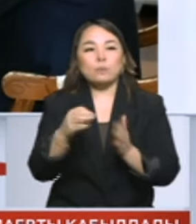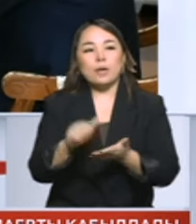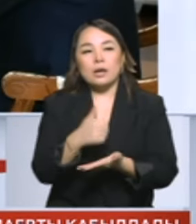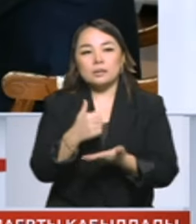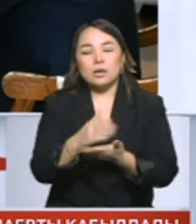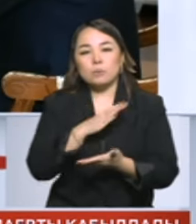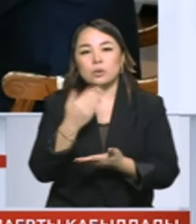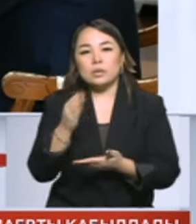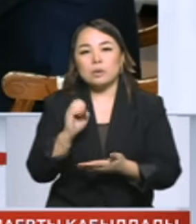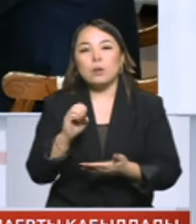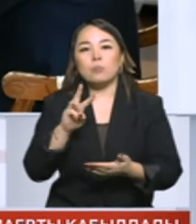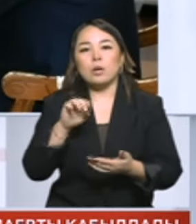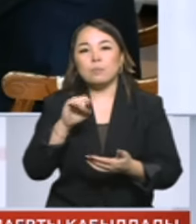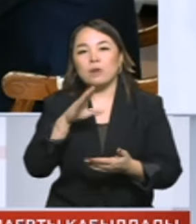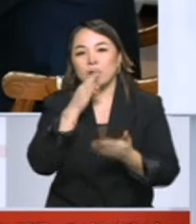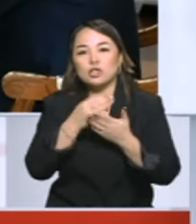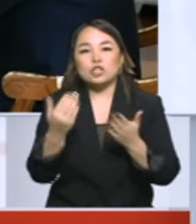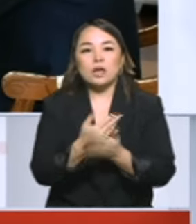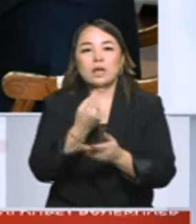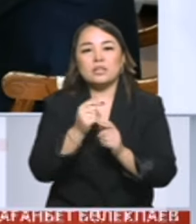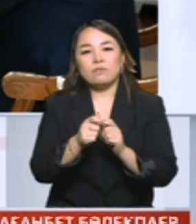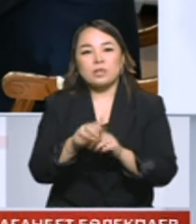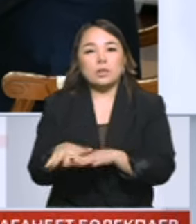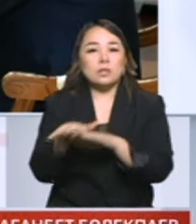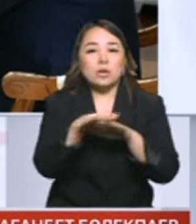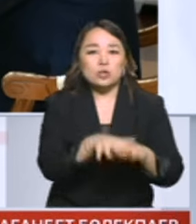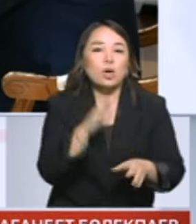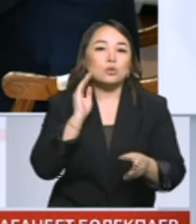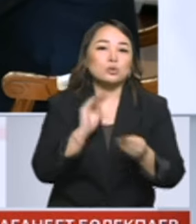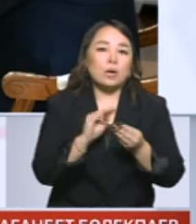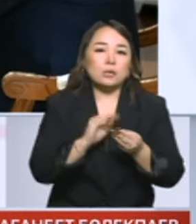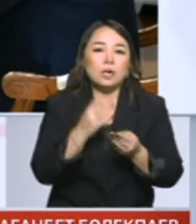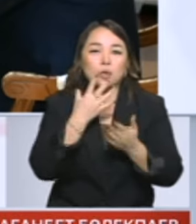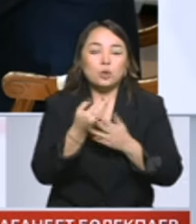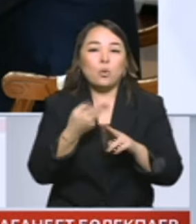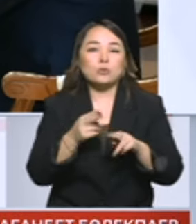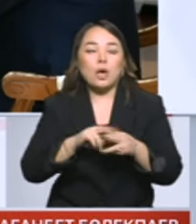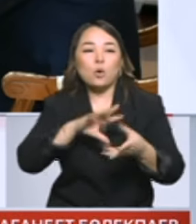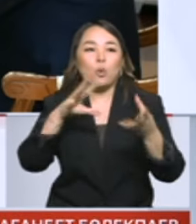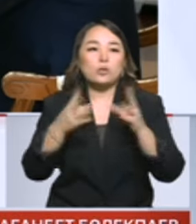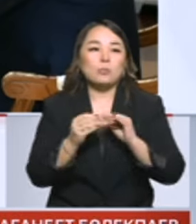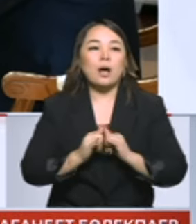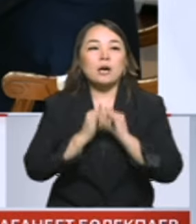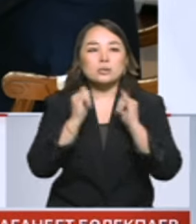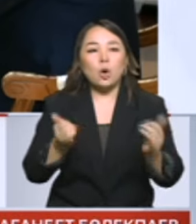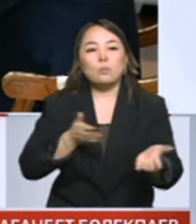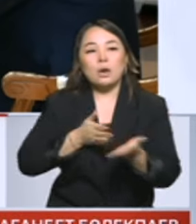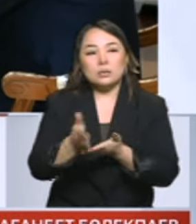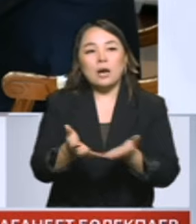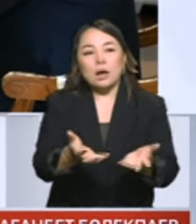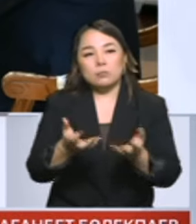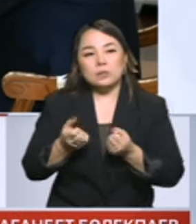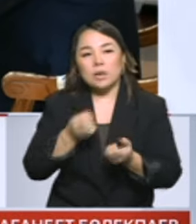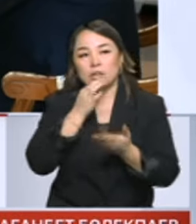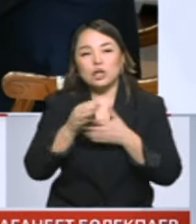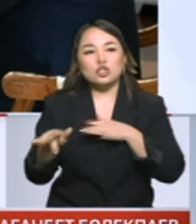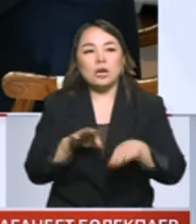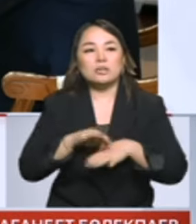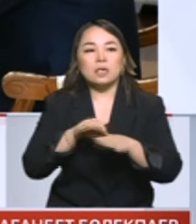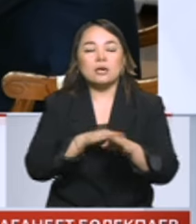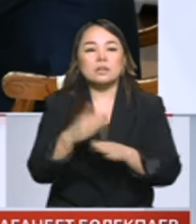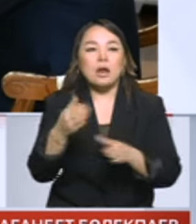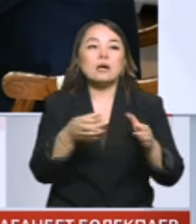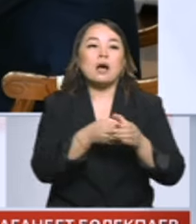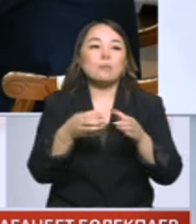болды. Ермағанбет Бөлекбаев жаңа инвестордың өндірісті тұрақтандыру және оның көлемін арттыру бағытында қабылдап жатқан шаралары,